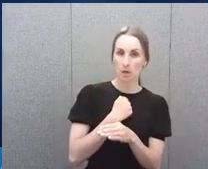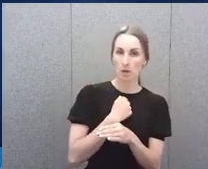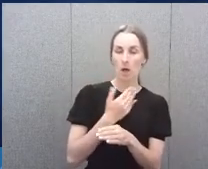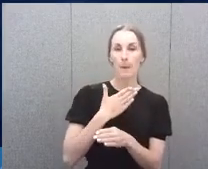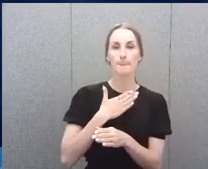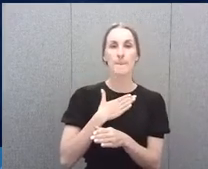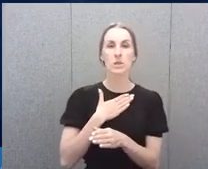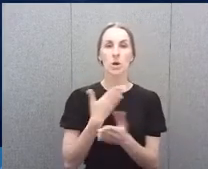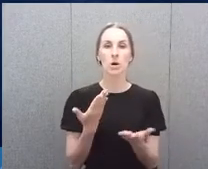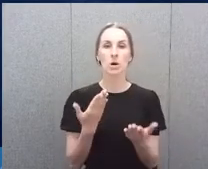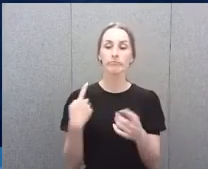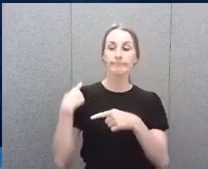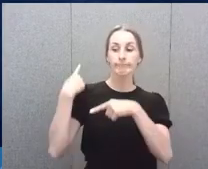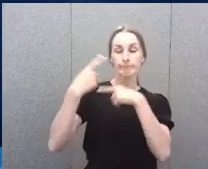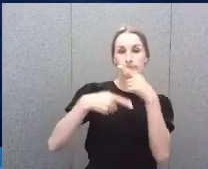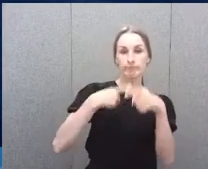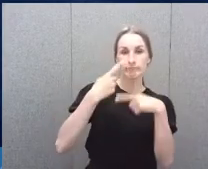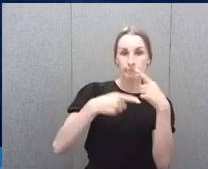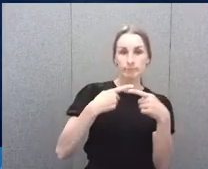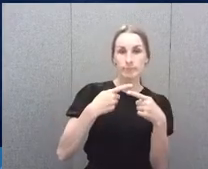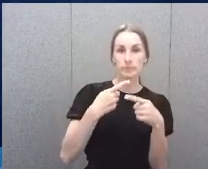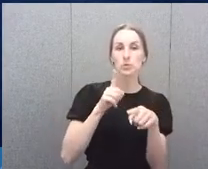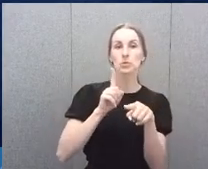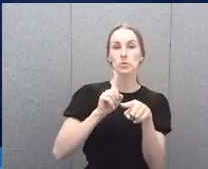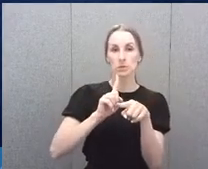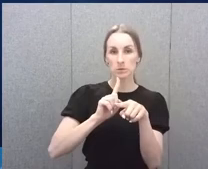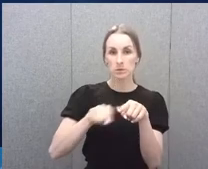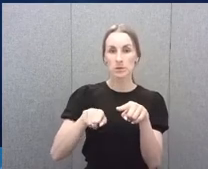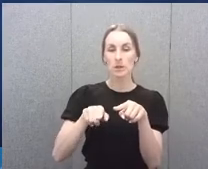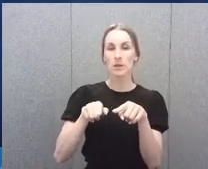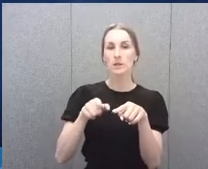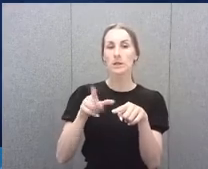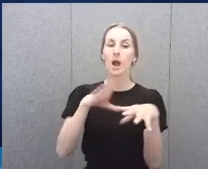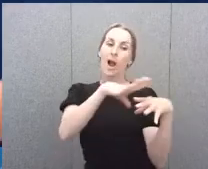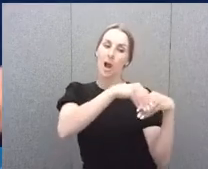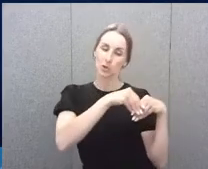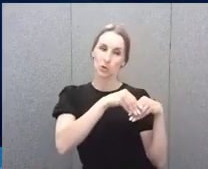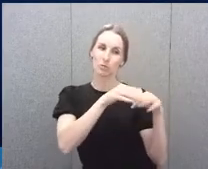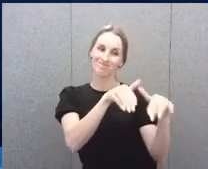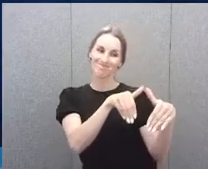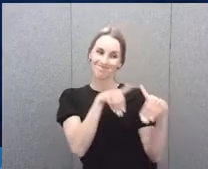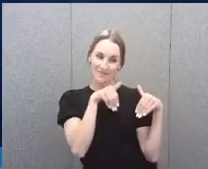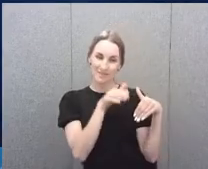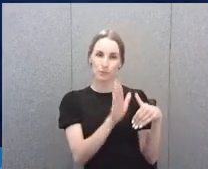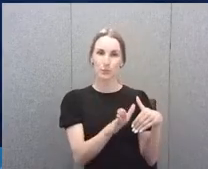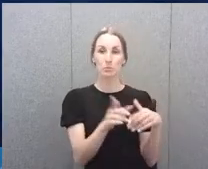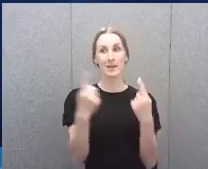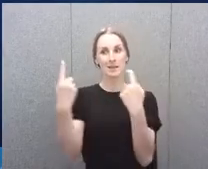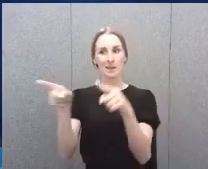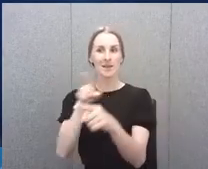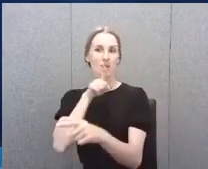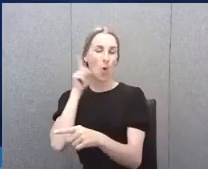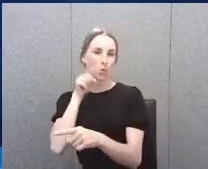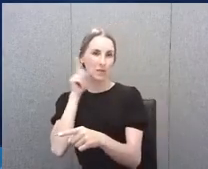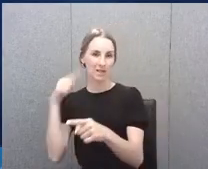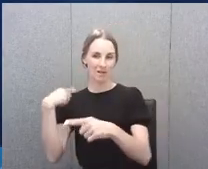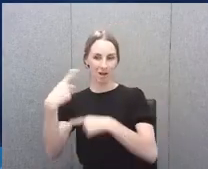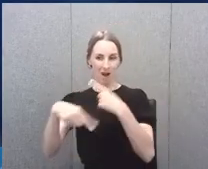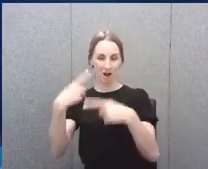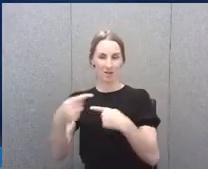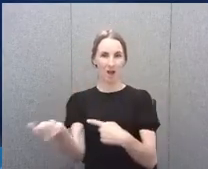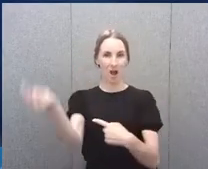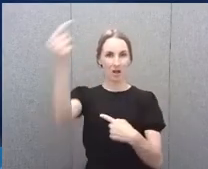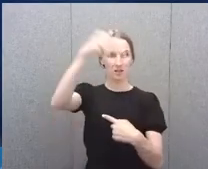шагом. Жаль, что для моего поколения уже нужно будет уйти, скажем так, с этой